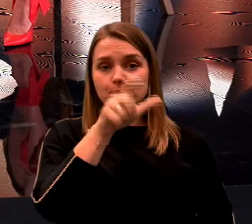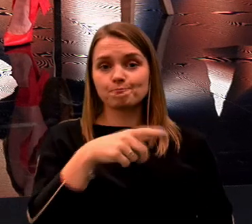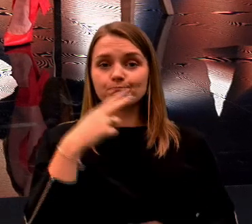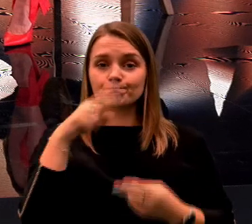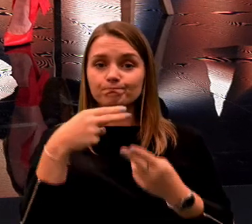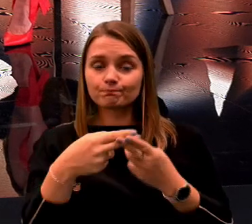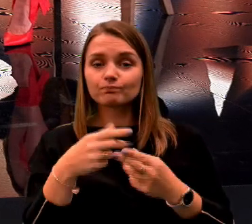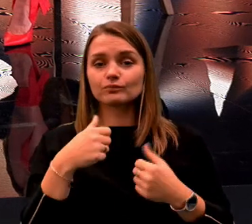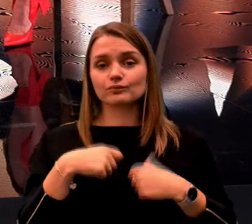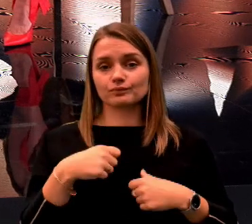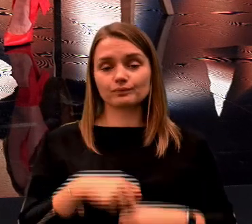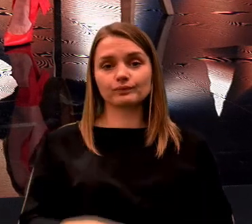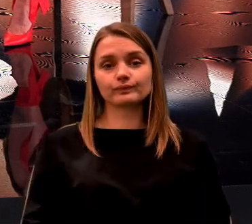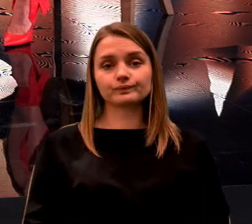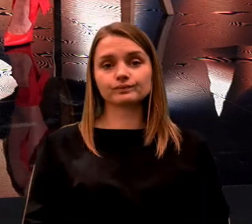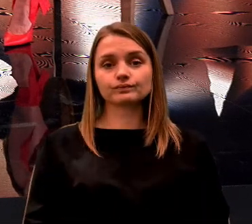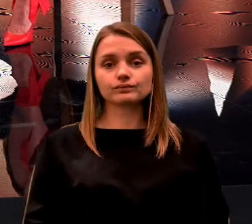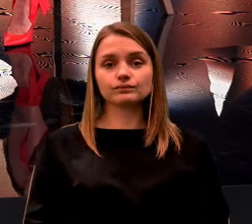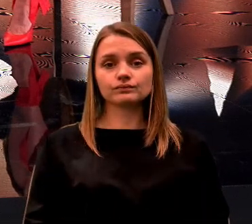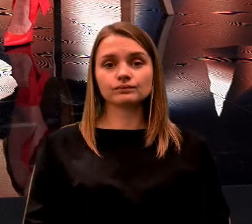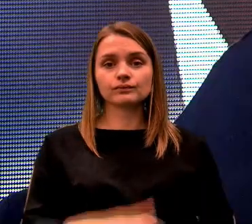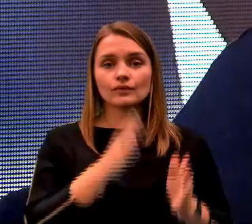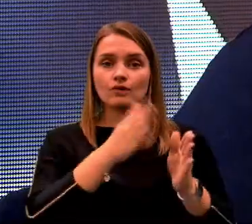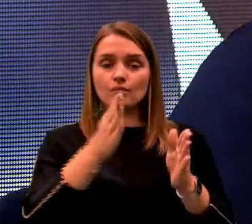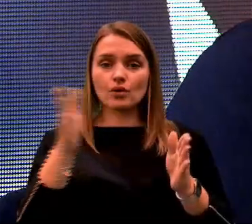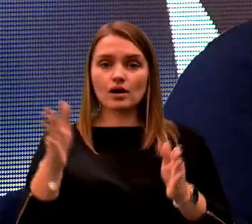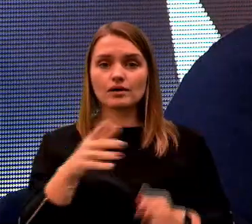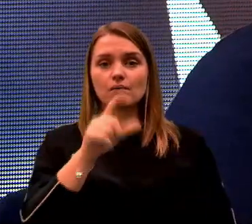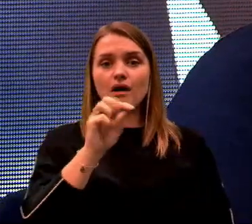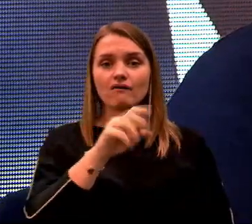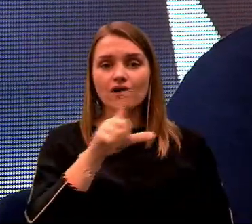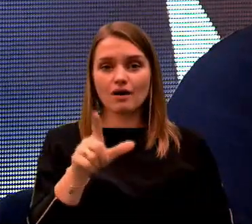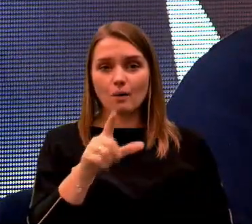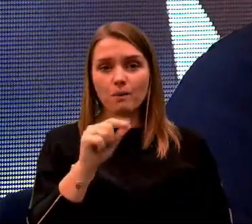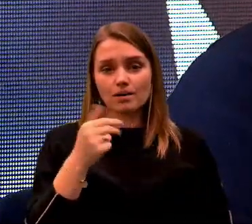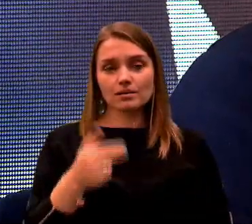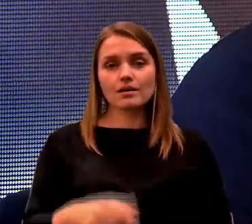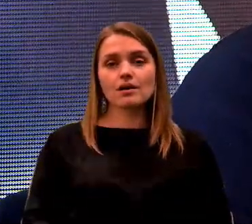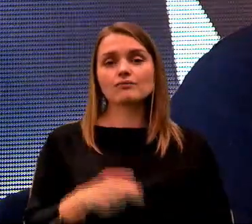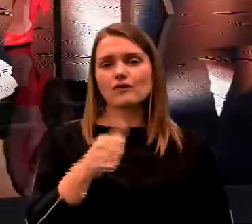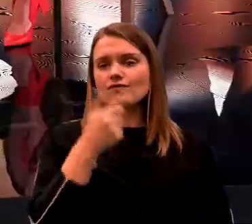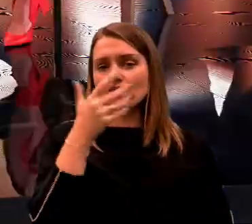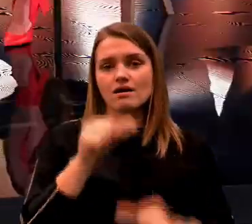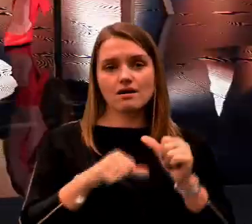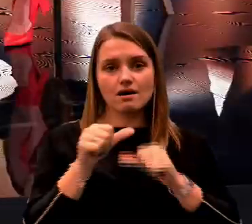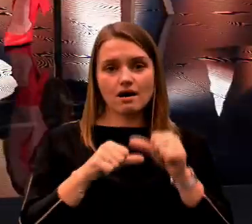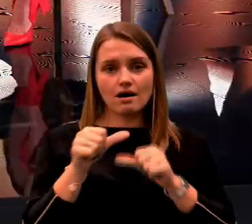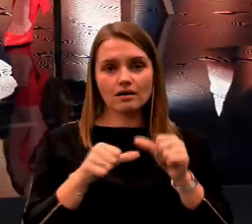organizacyjnej. Po kolei tutaj siedzi Paweł Niziński, który jest po wielu latach, tak